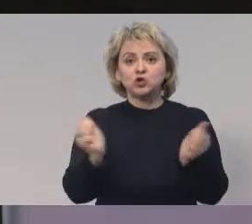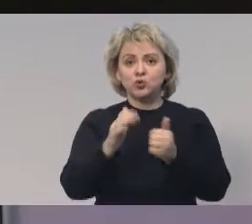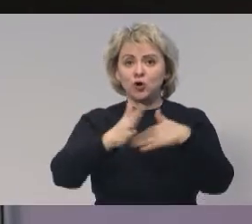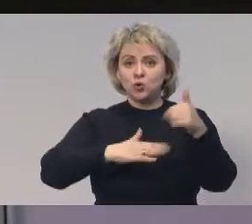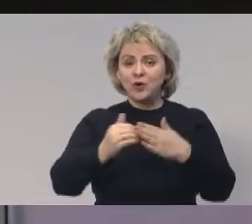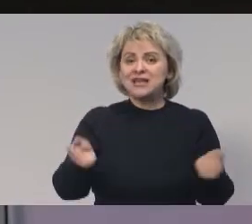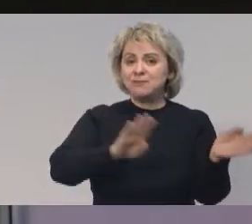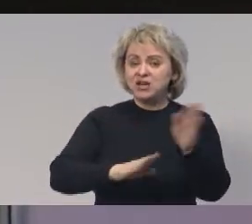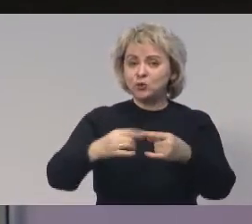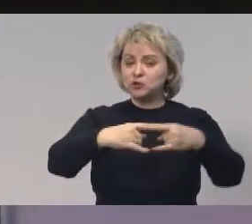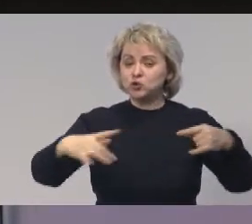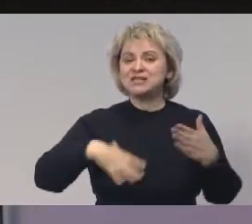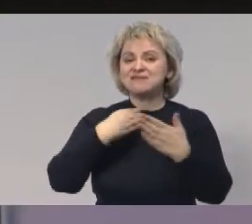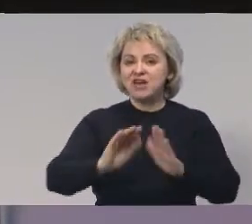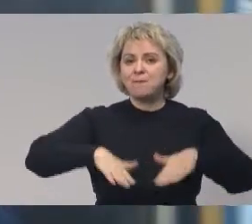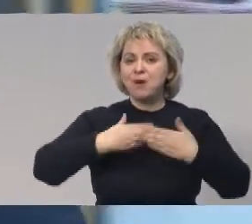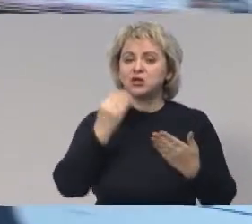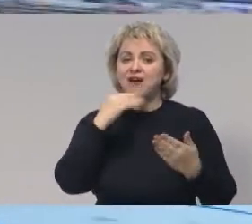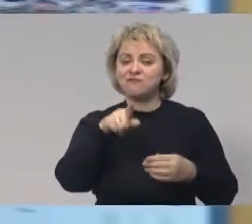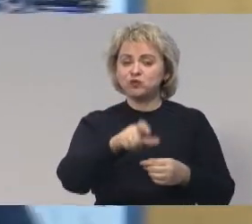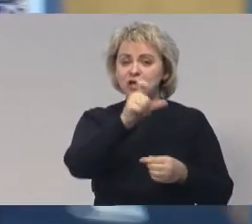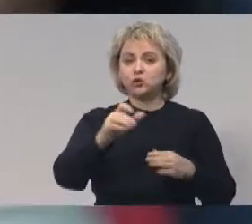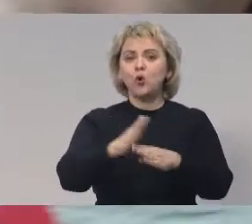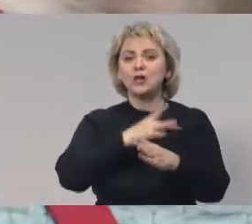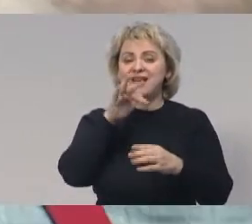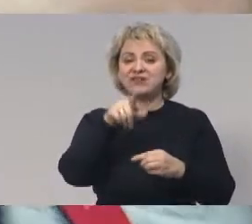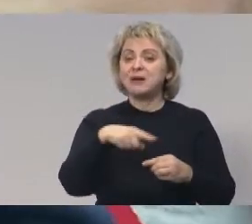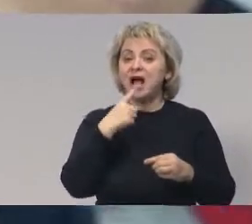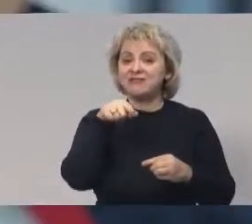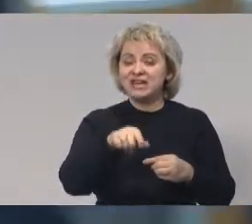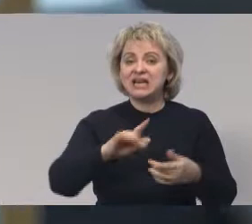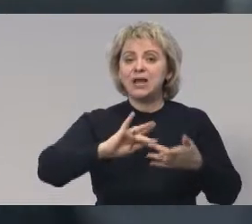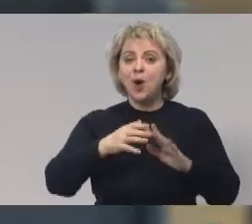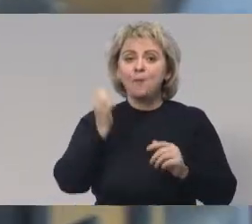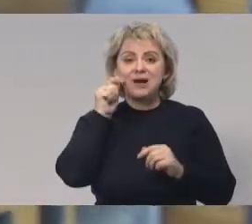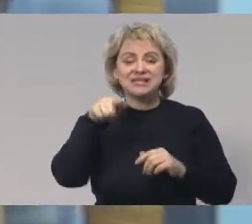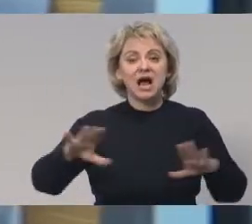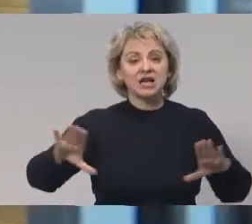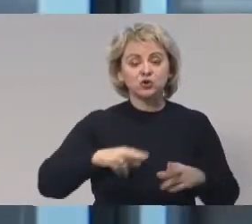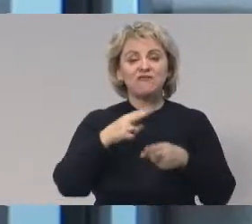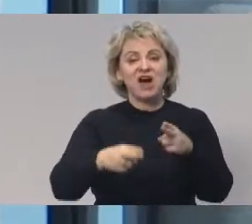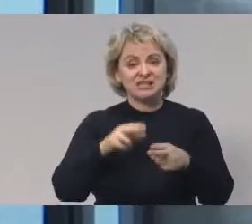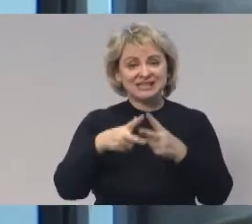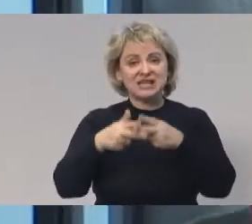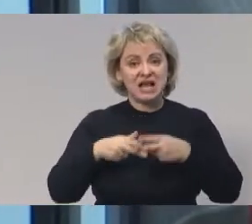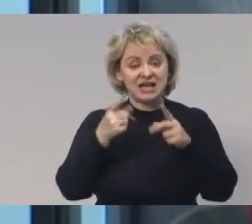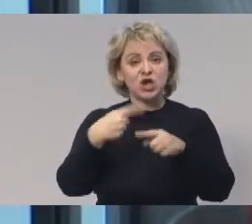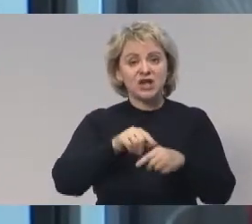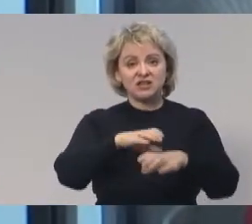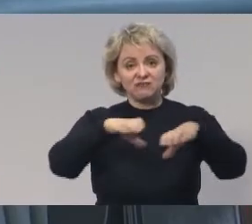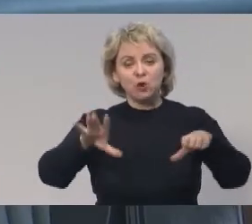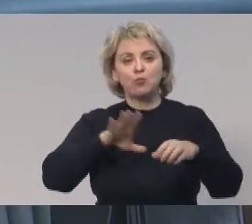пеленальным столиком. Свои пожелания к комфорту пассажиры долгое время высказывали на московском Казанском вокзале. И этот вагон